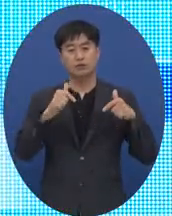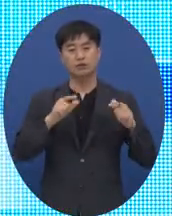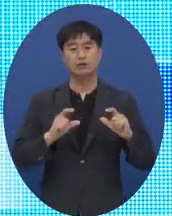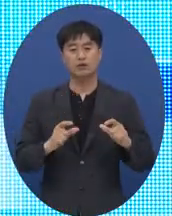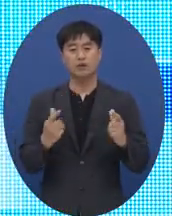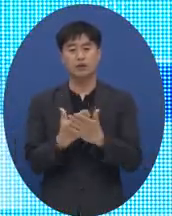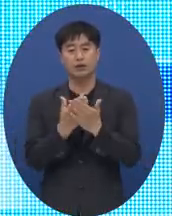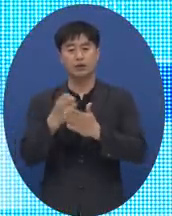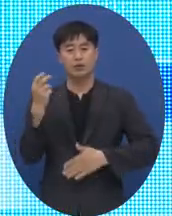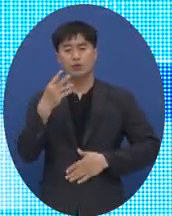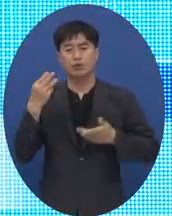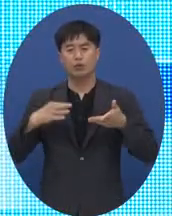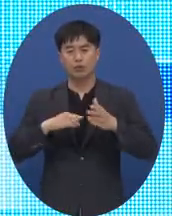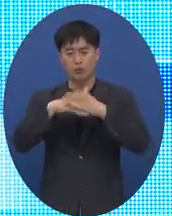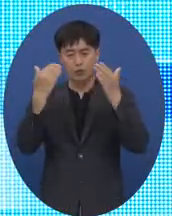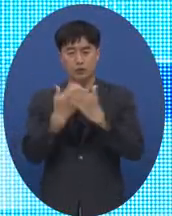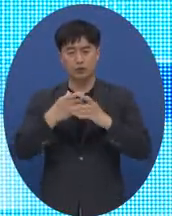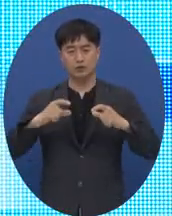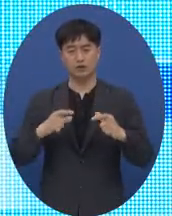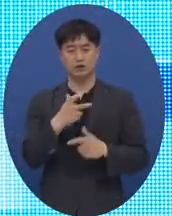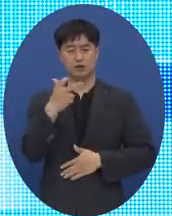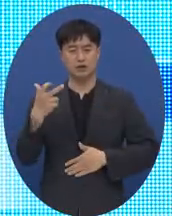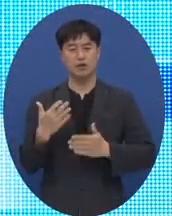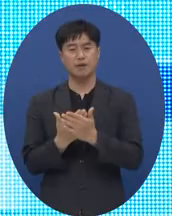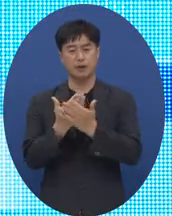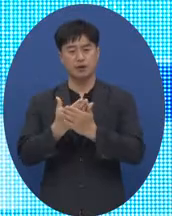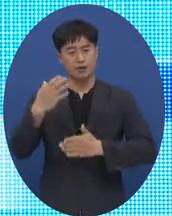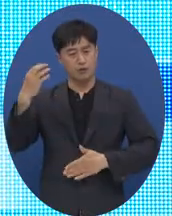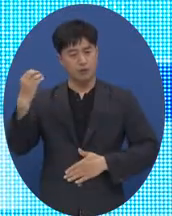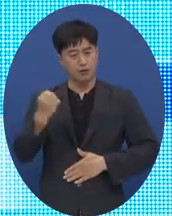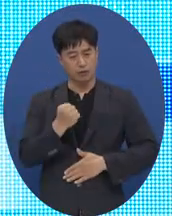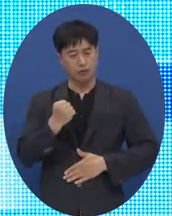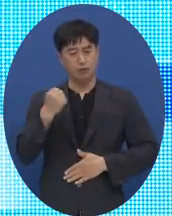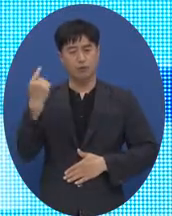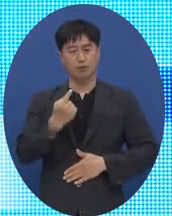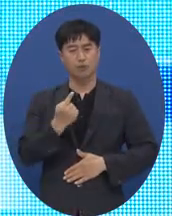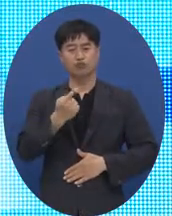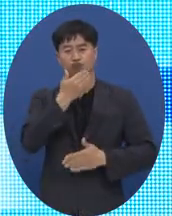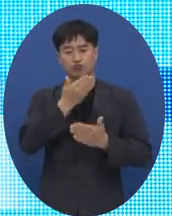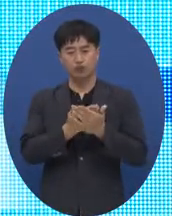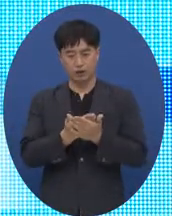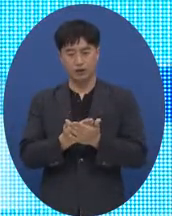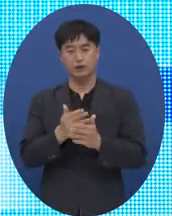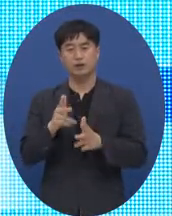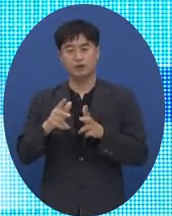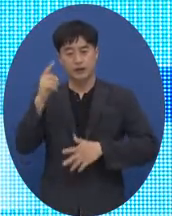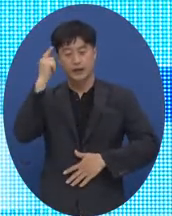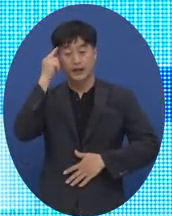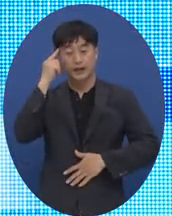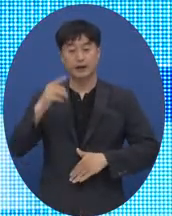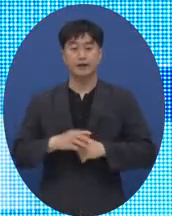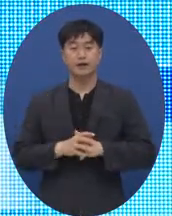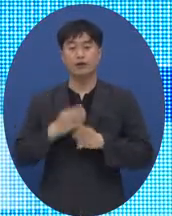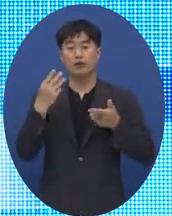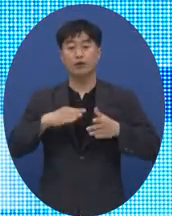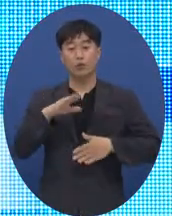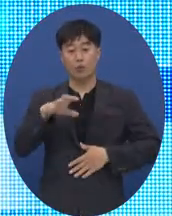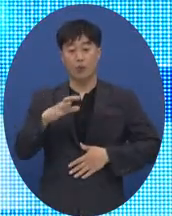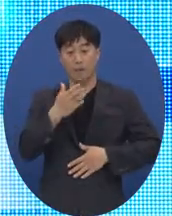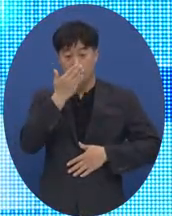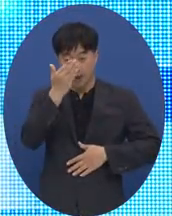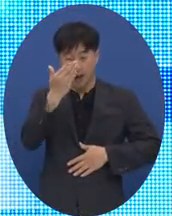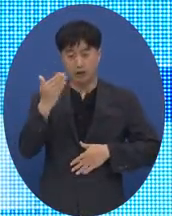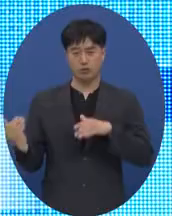아니라 경기도 전역의 큰 발전을 가져올 정말로 중요한 사업이라고 생각하고 우리 경기도에서 할수